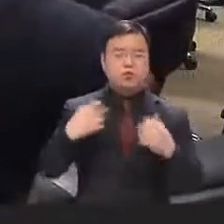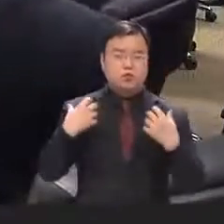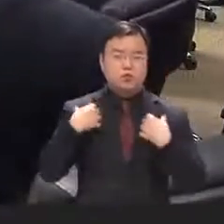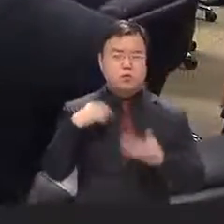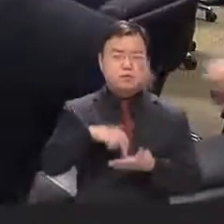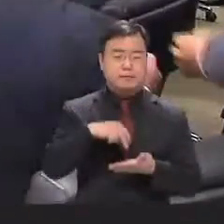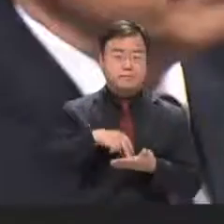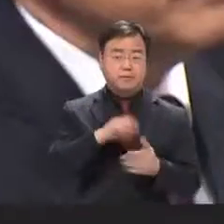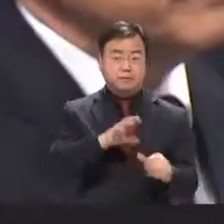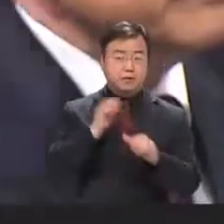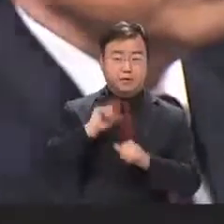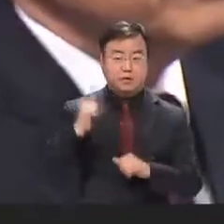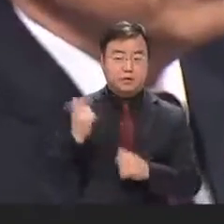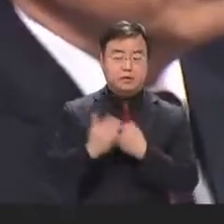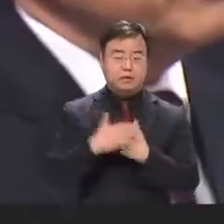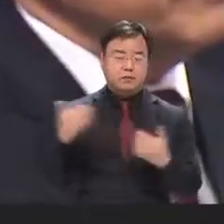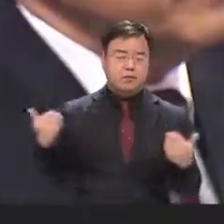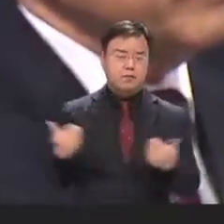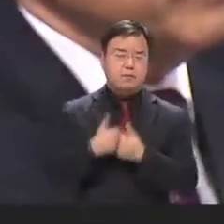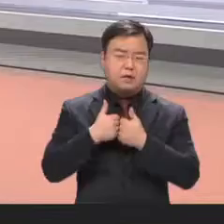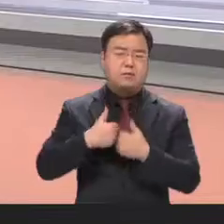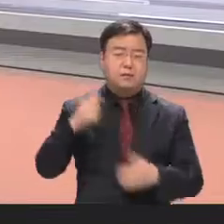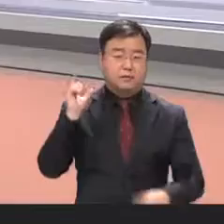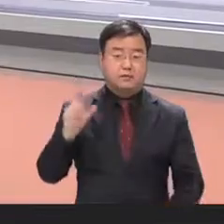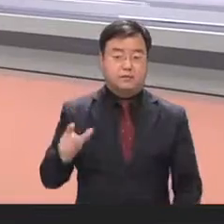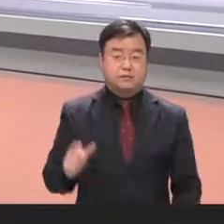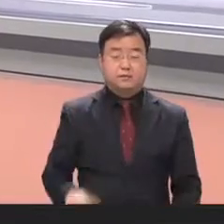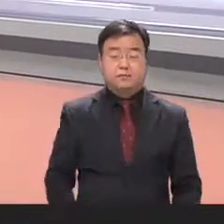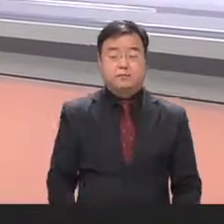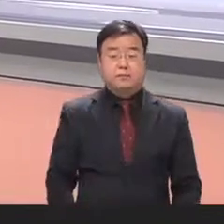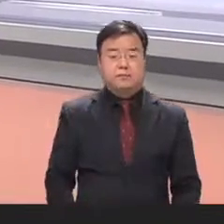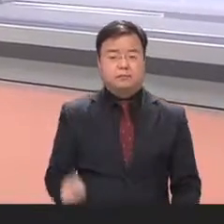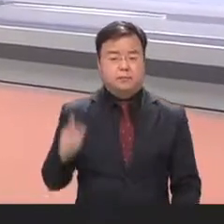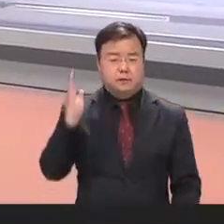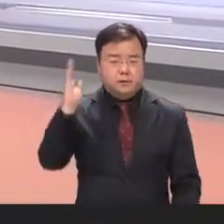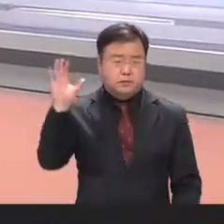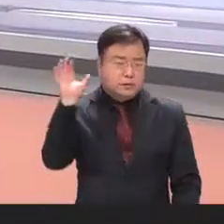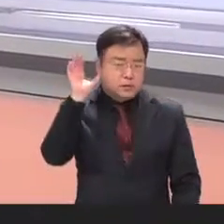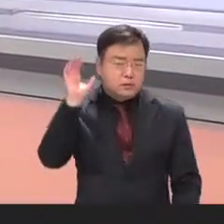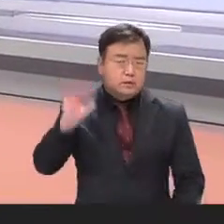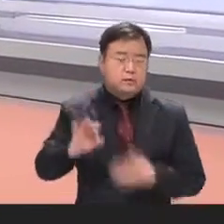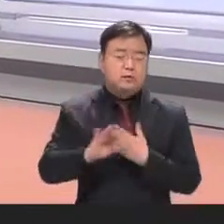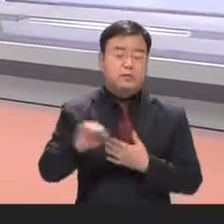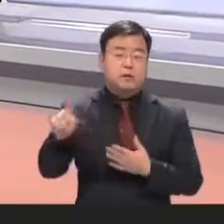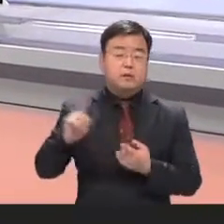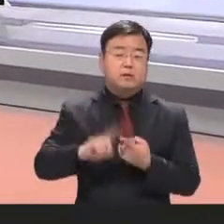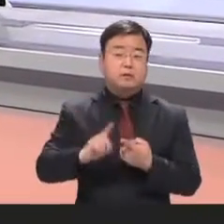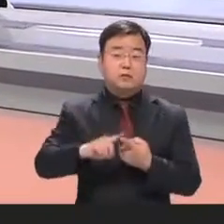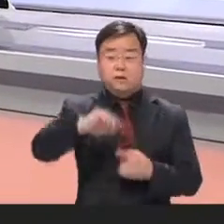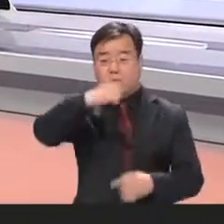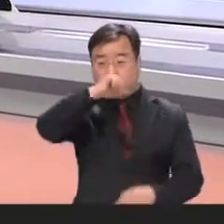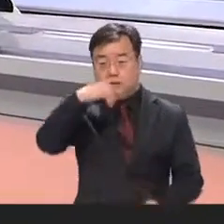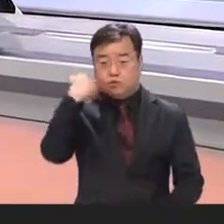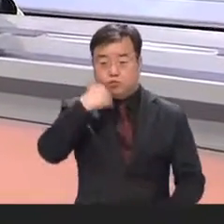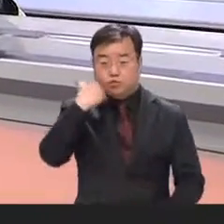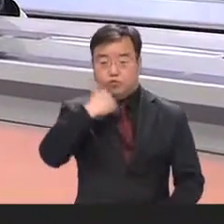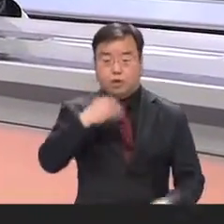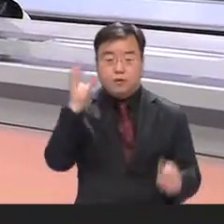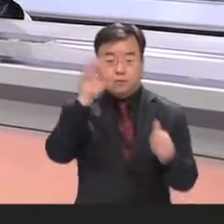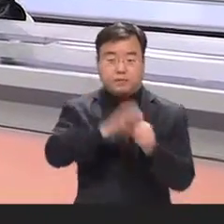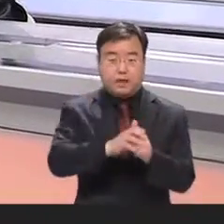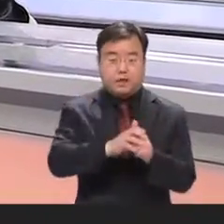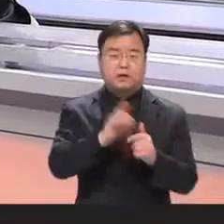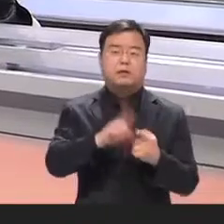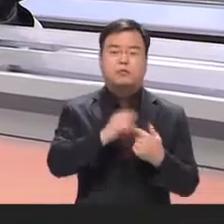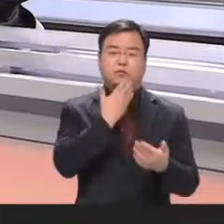반발이 더욱 심해진 겁니다 근데 뭐 결국 얘길 들어보면 이 누리과정 예산을 누가 부당 하느냐 지금 그게 문제인데